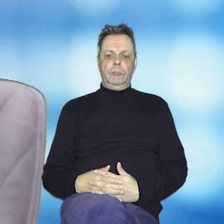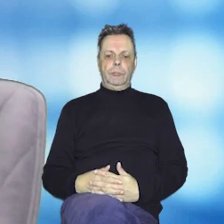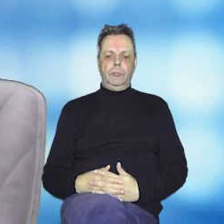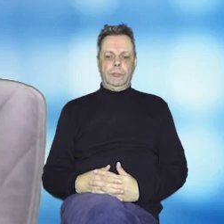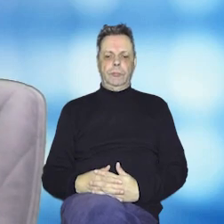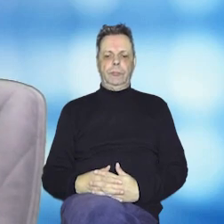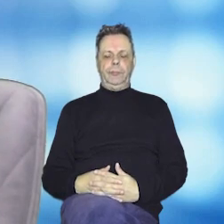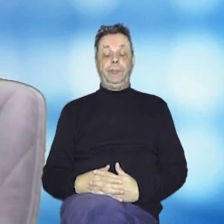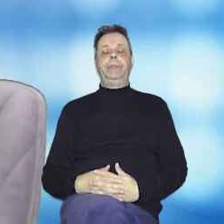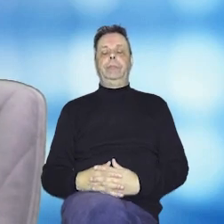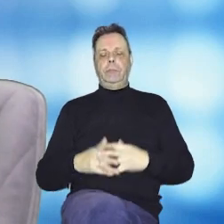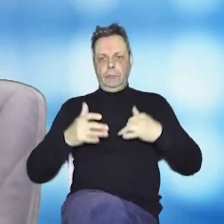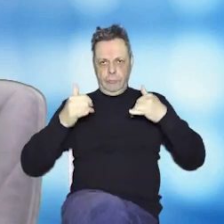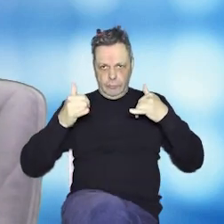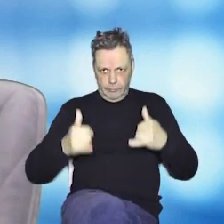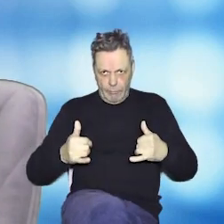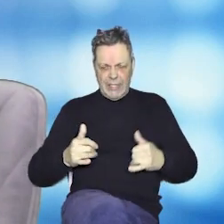Rekao sam, e sada.